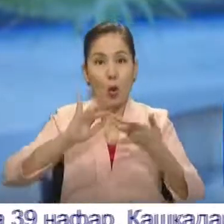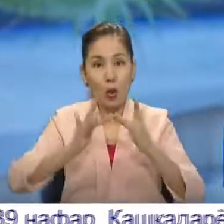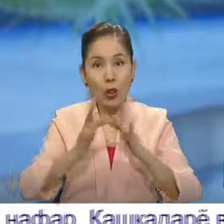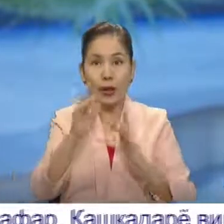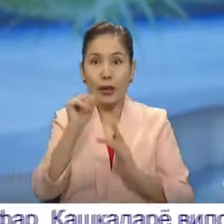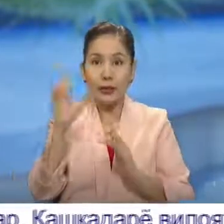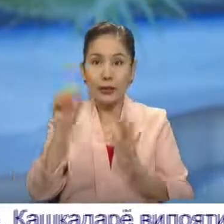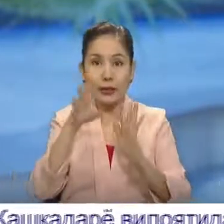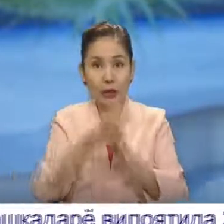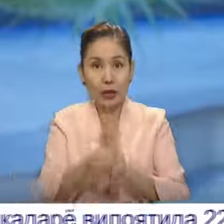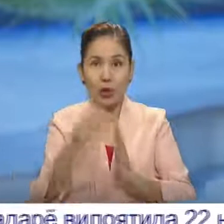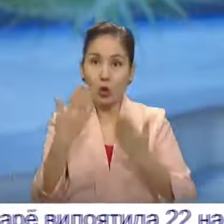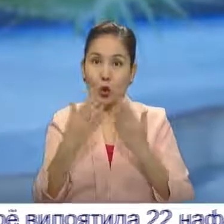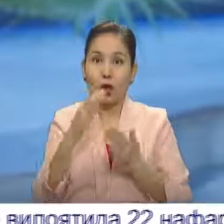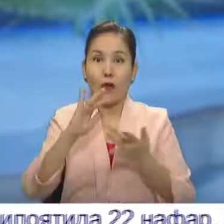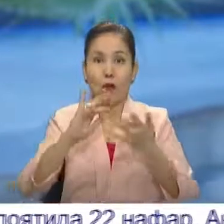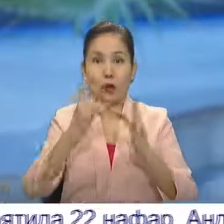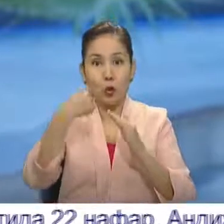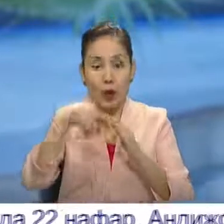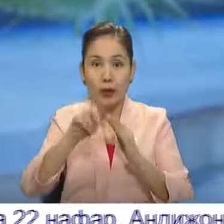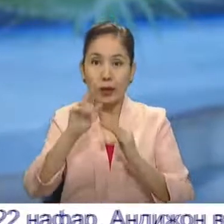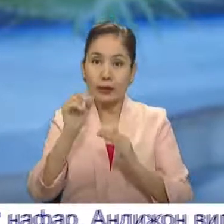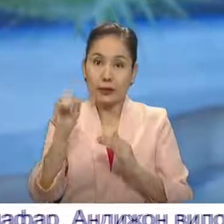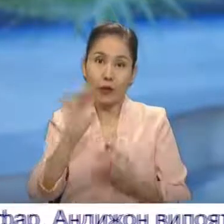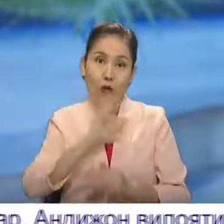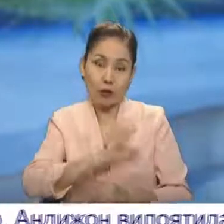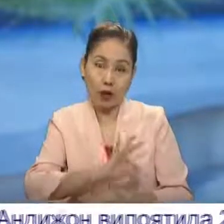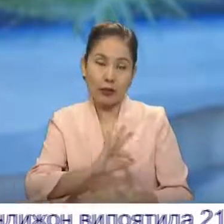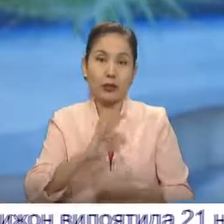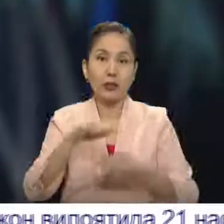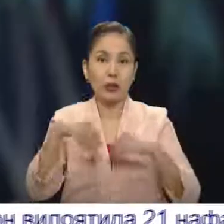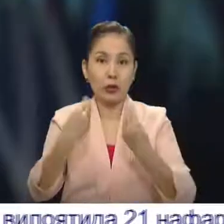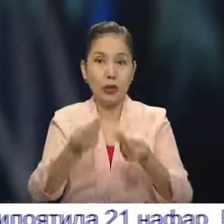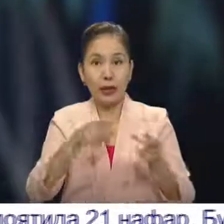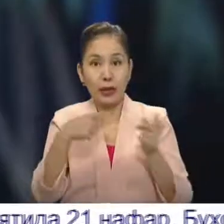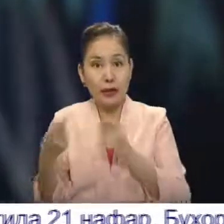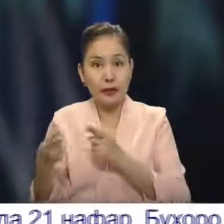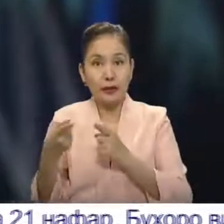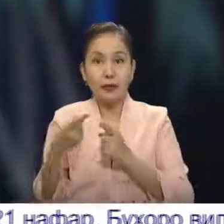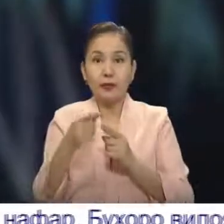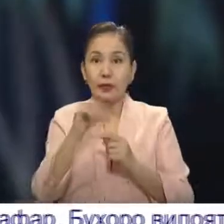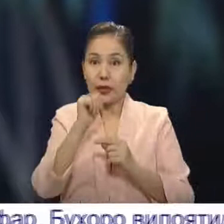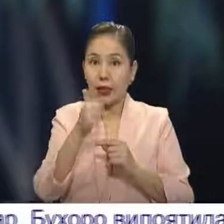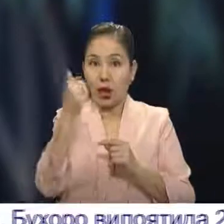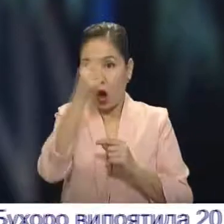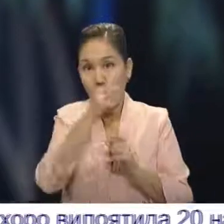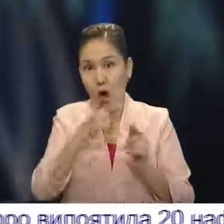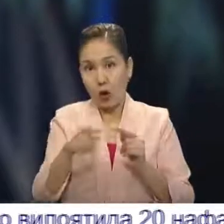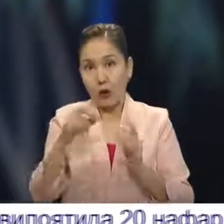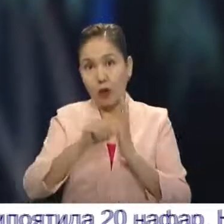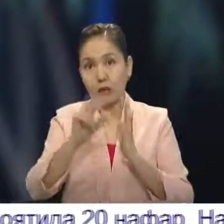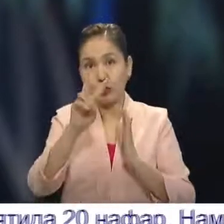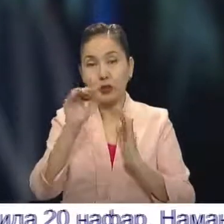kassa mashinalari yoki virtual kassalardan foydalanishga o'tkazilgan. Yil oxirigacha bu ko'rsatkich